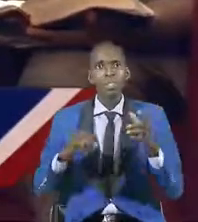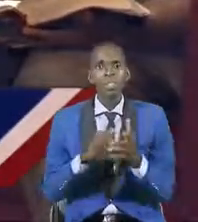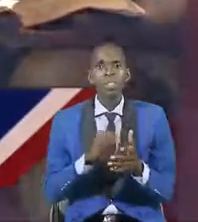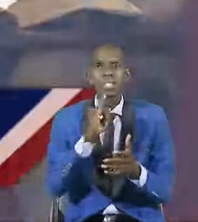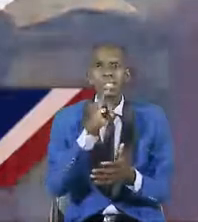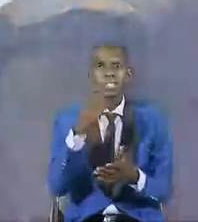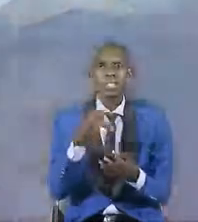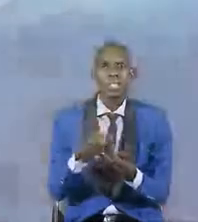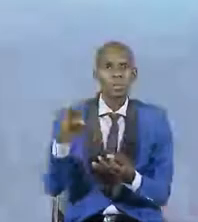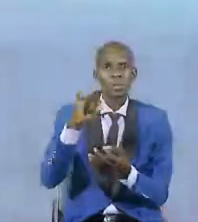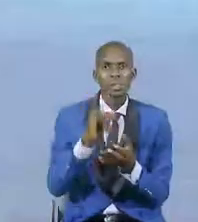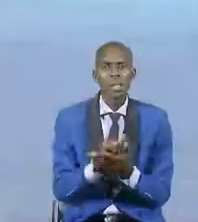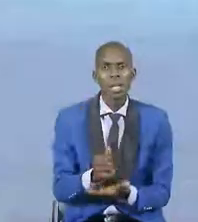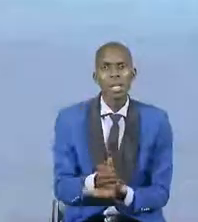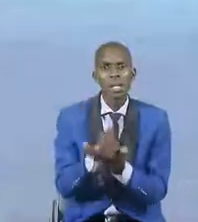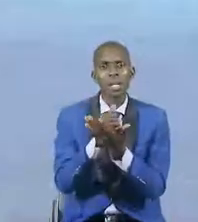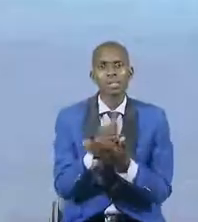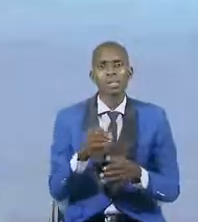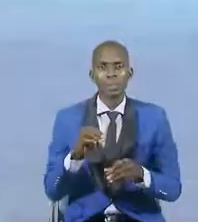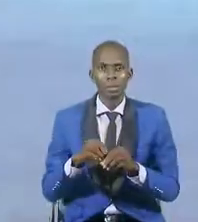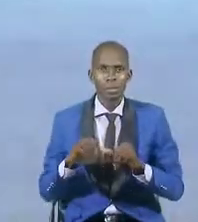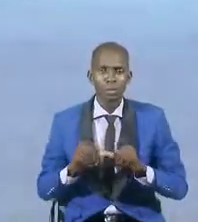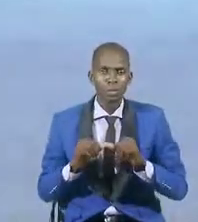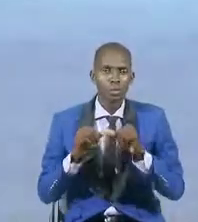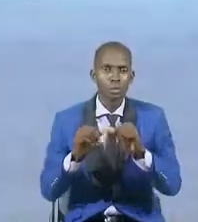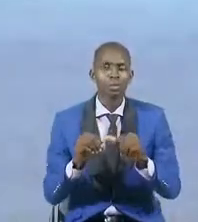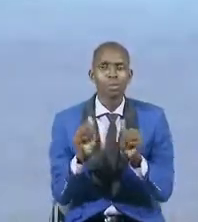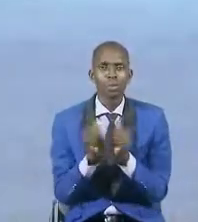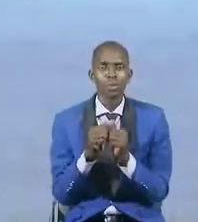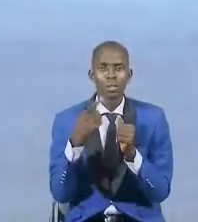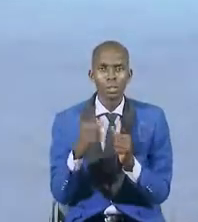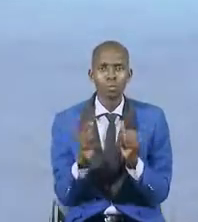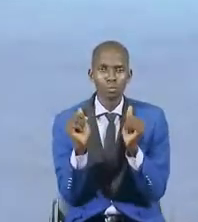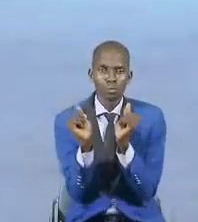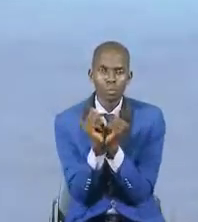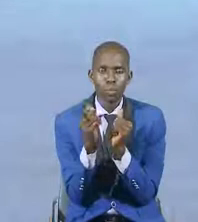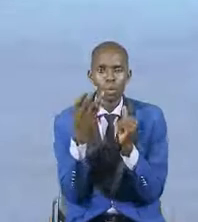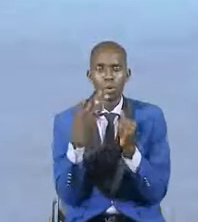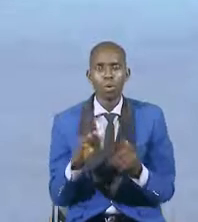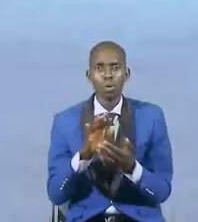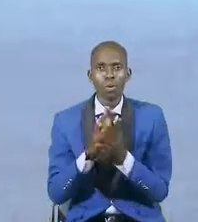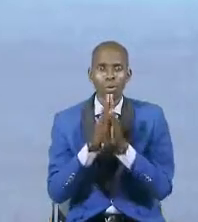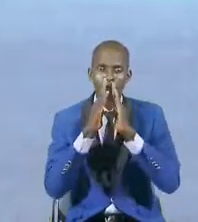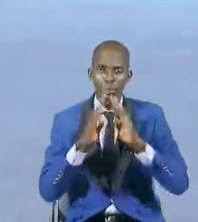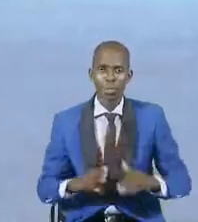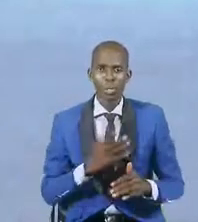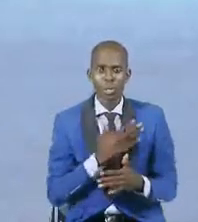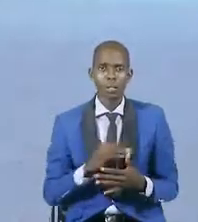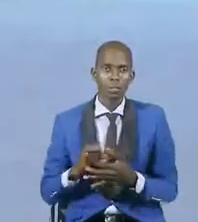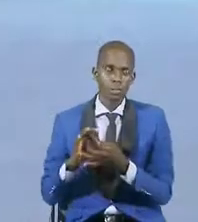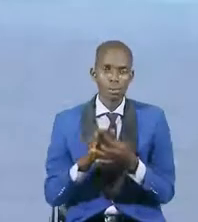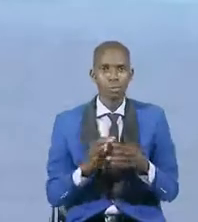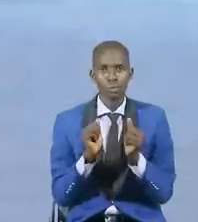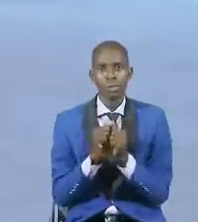l'Esprit qui aide le croyant à continuer par l'unité de l'Esprit, par